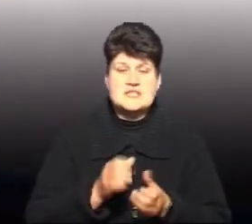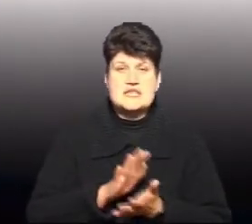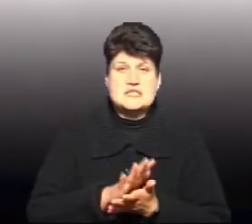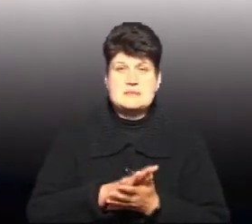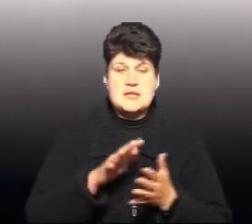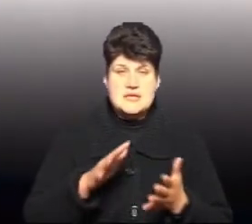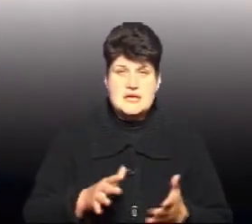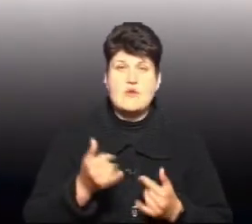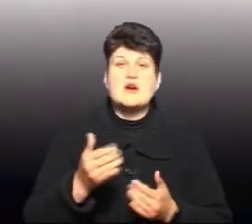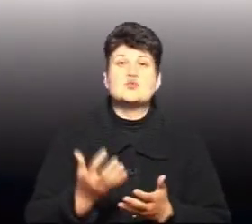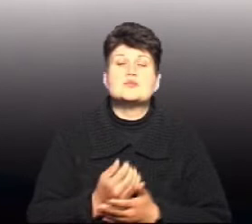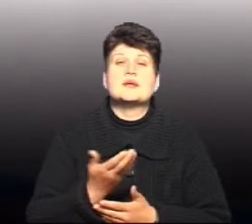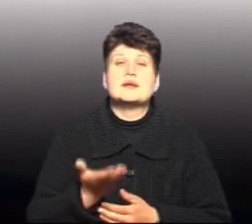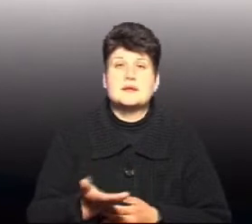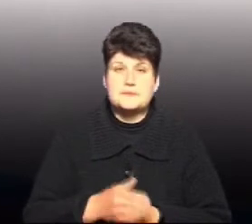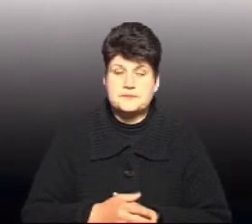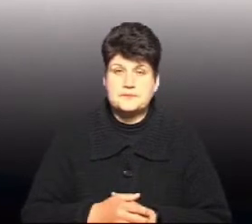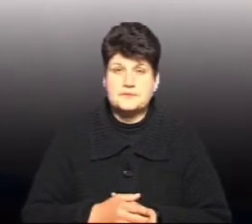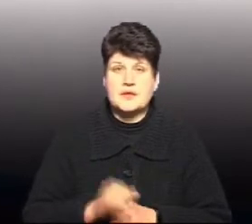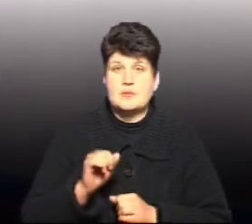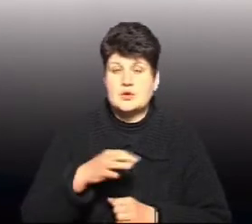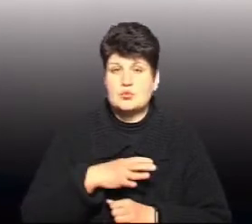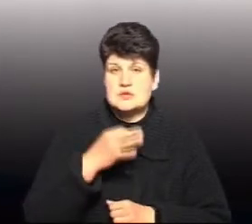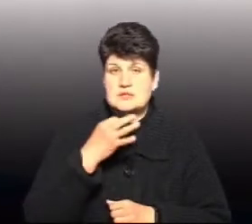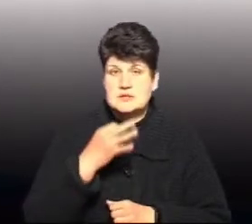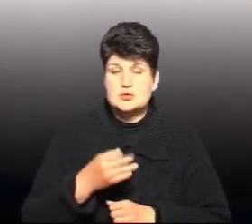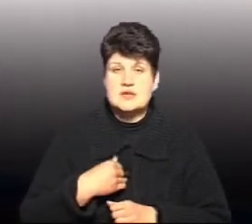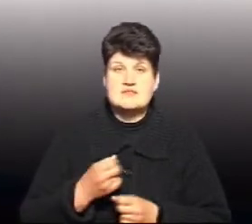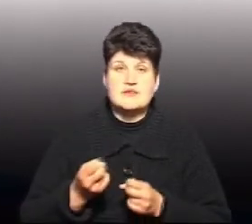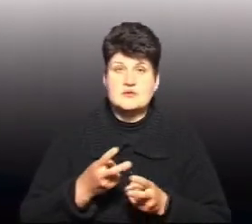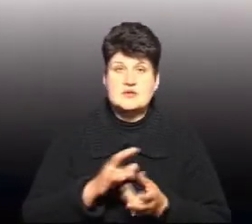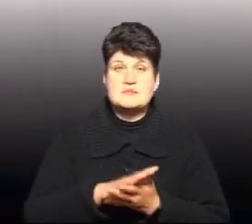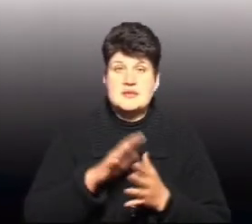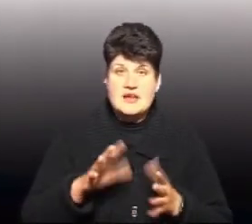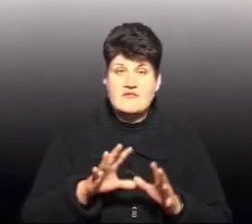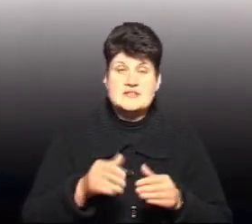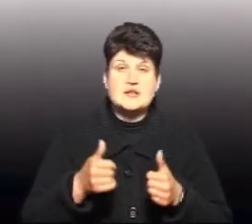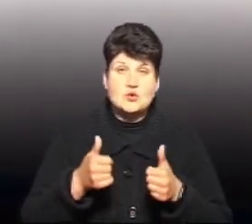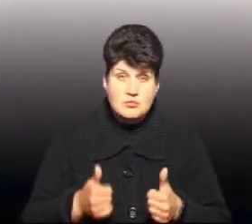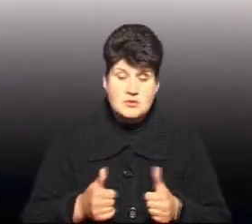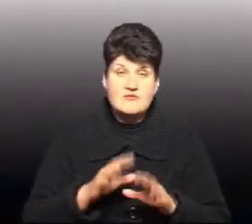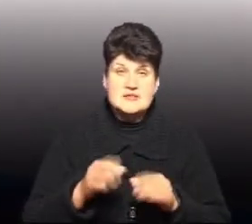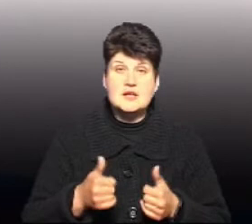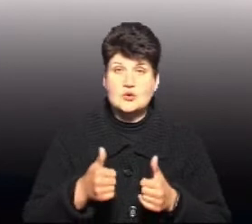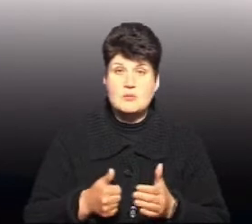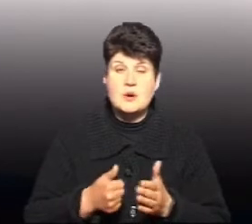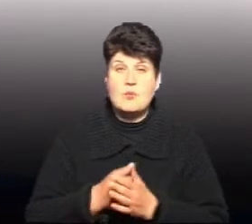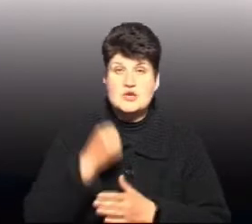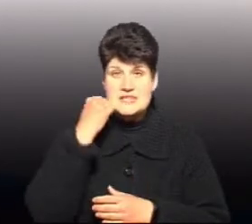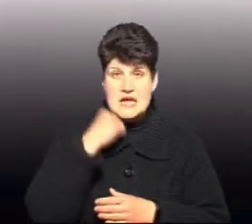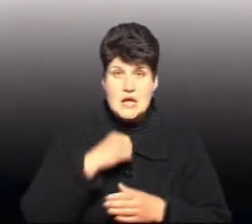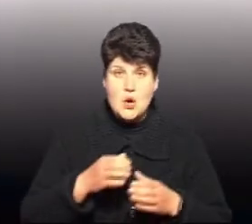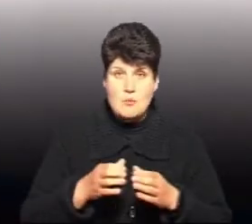громаді? Можна було сказати, в Лановецькій громаді з вивезенням сміття все добре, але все добре по старій громаді. По тій громаді,